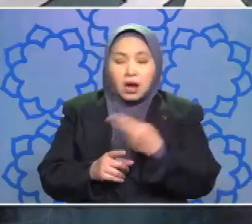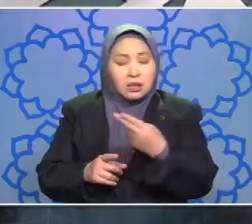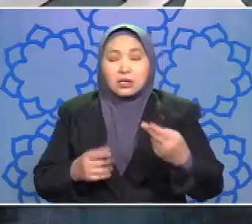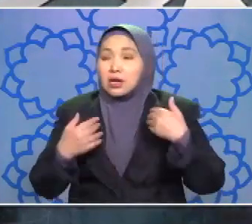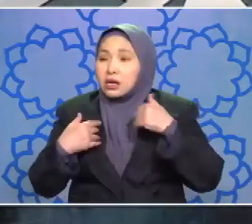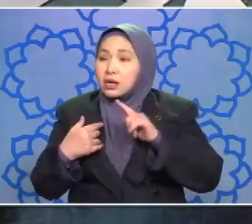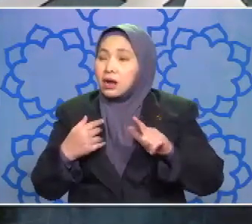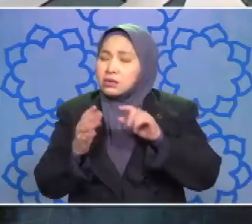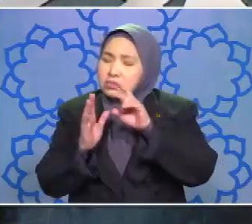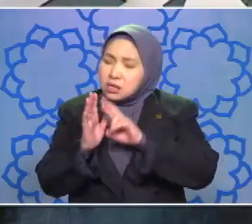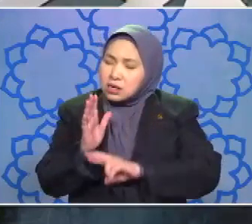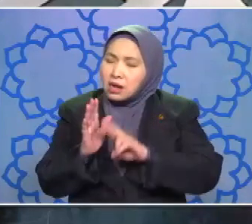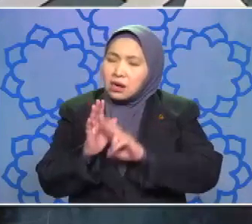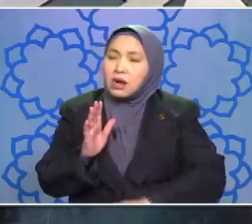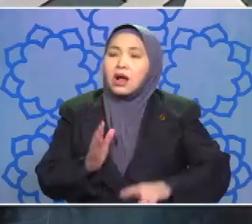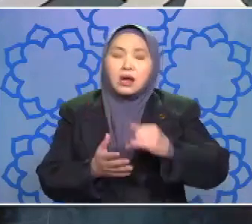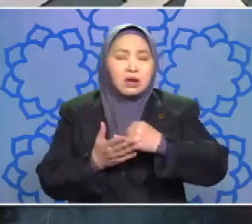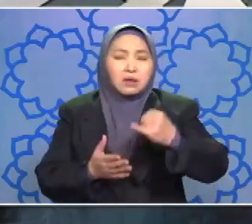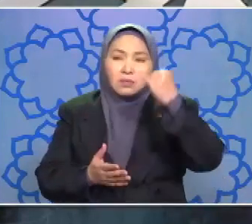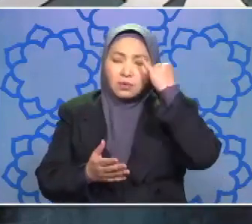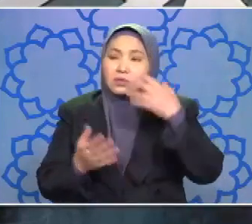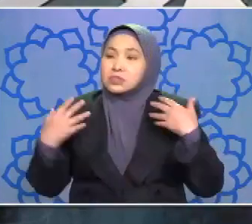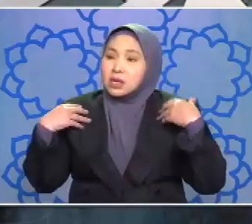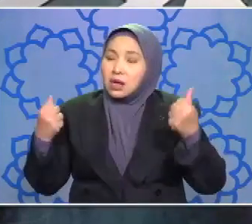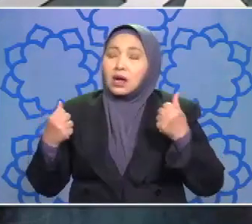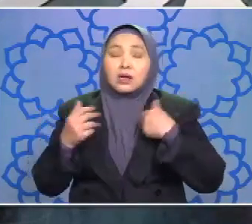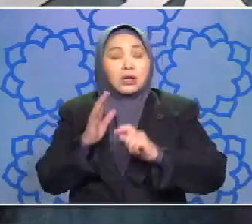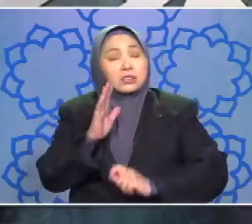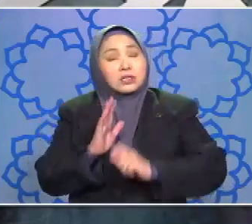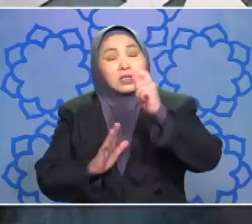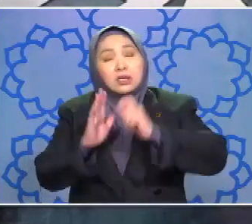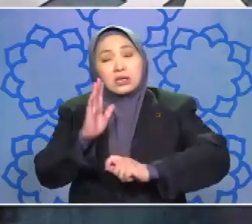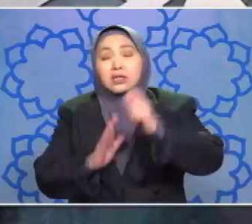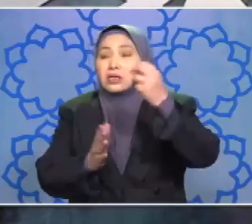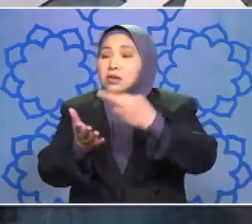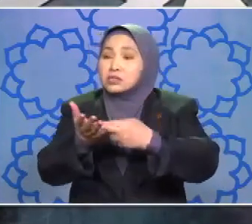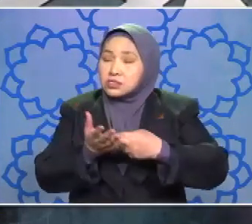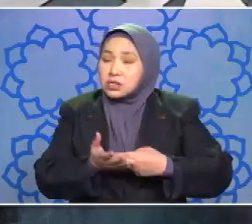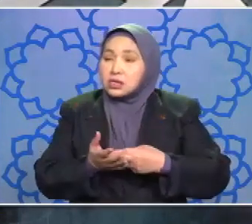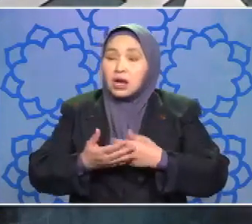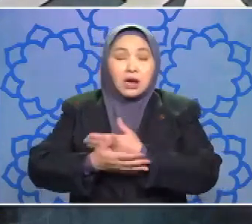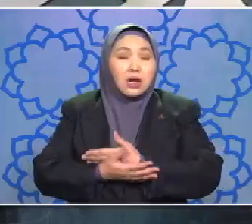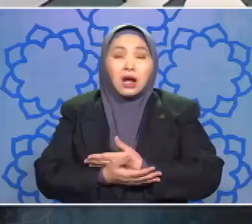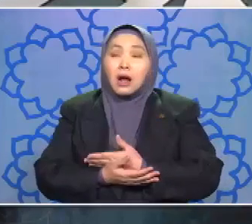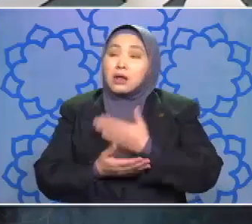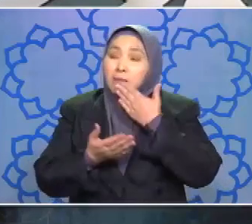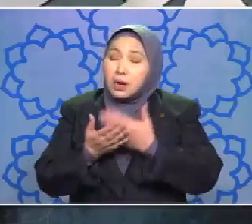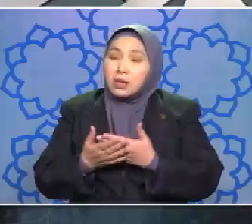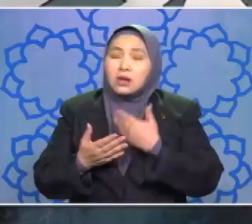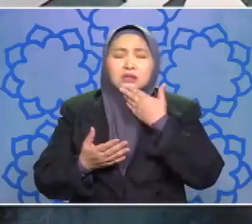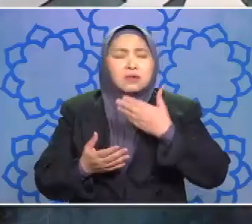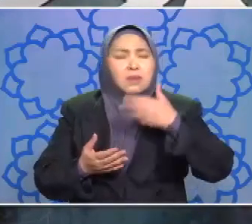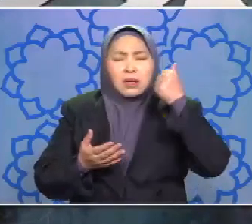adalah serendah-rendah rezeki. Betul. Masya-Allah. Sihat adalah setinggi-tinggi rezeki. Anak soleh adalah